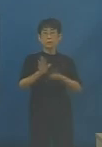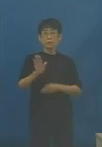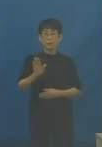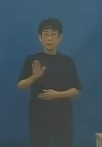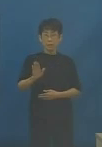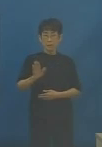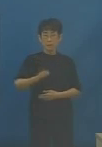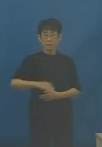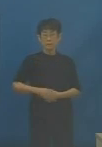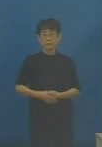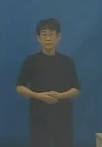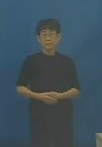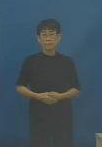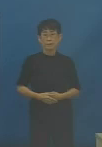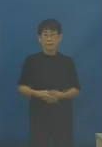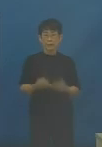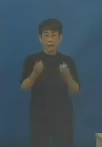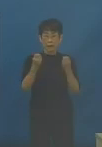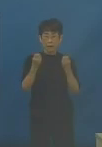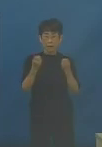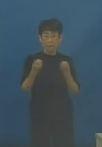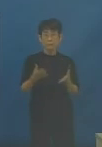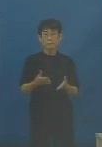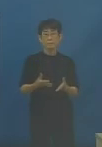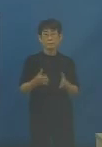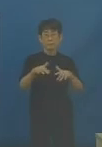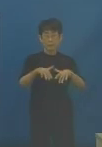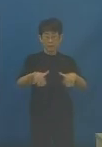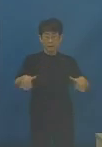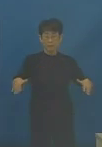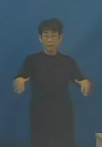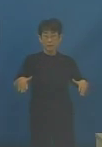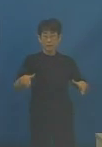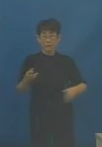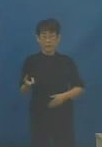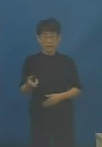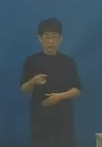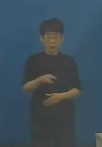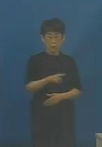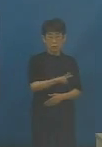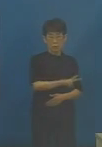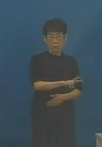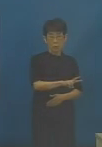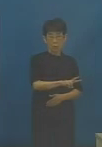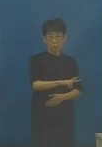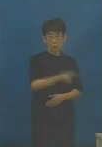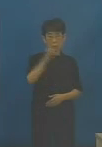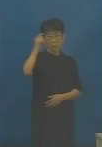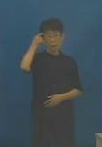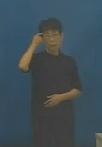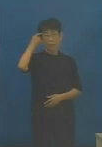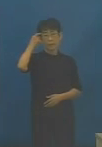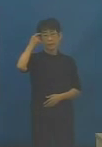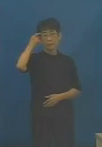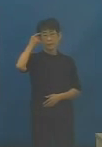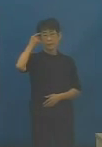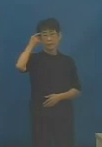まして、新たな、体制へと移行していこうというふうに考えております